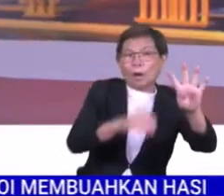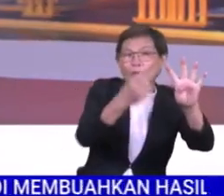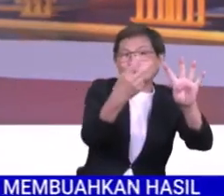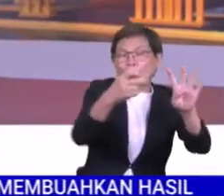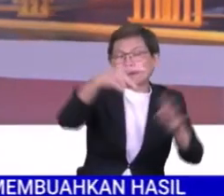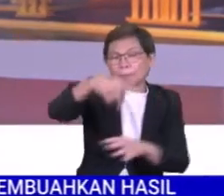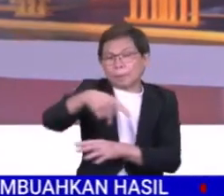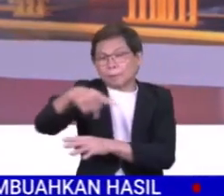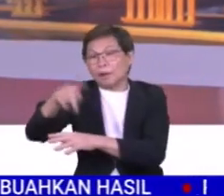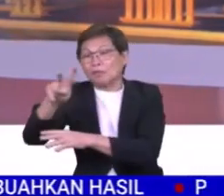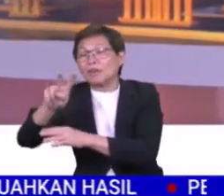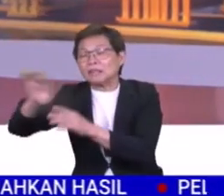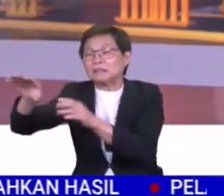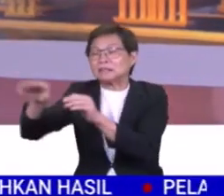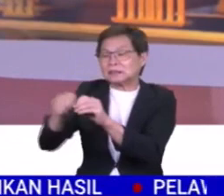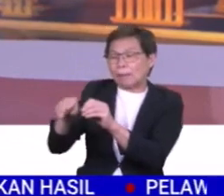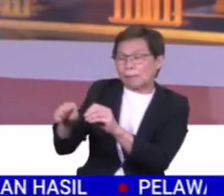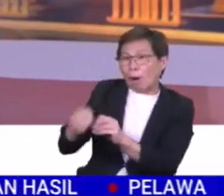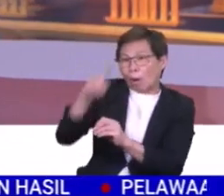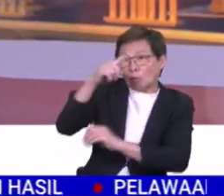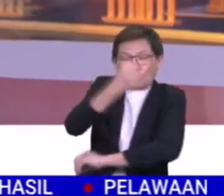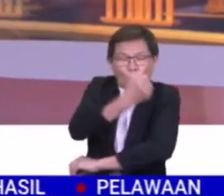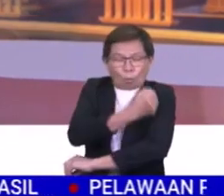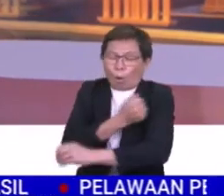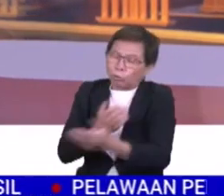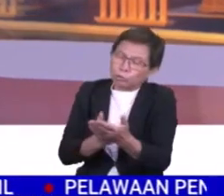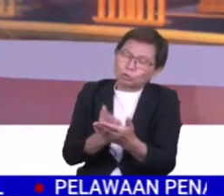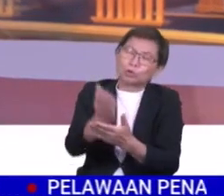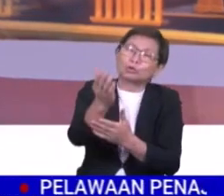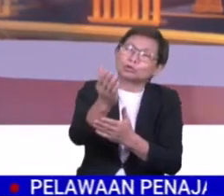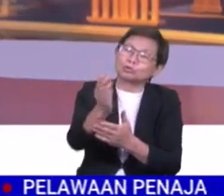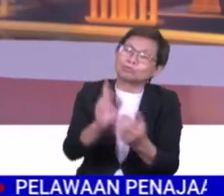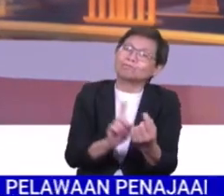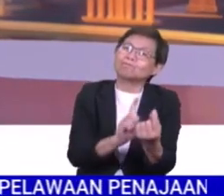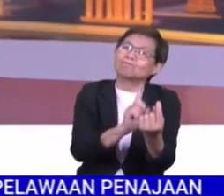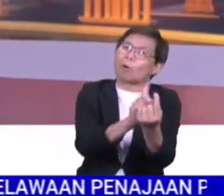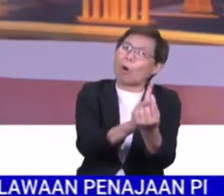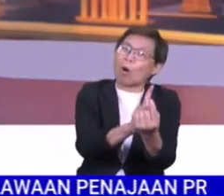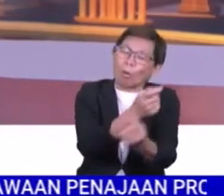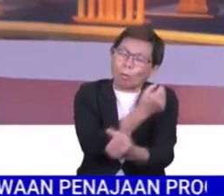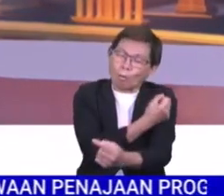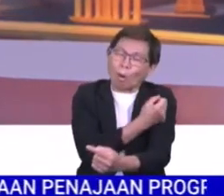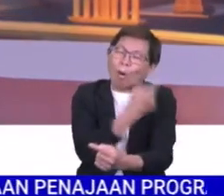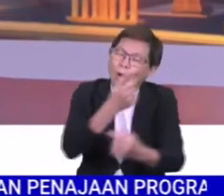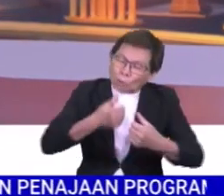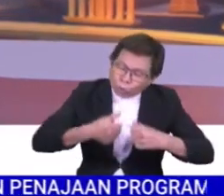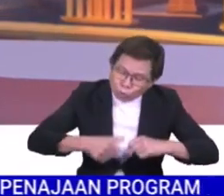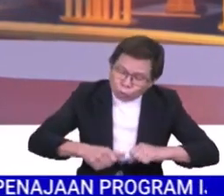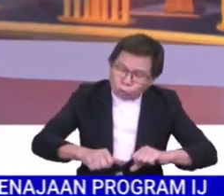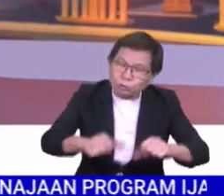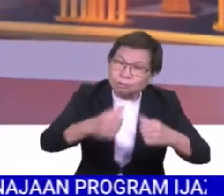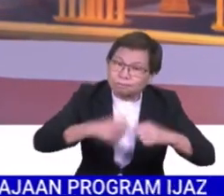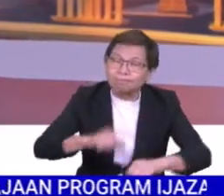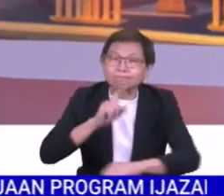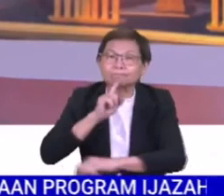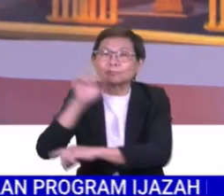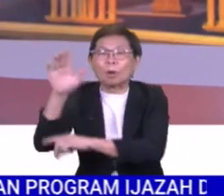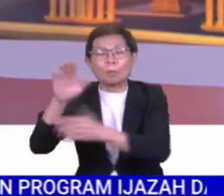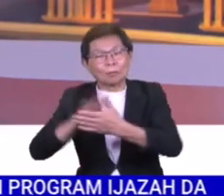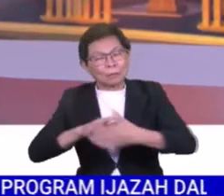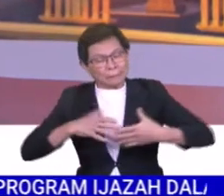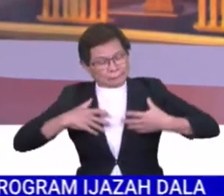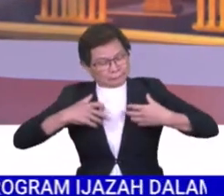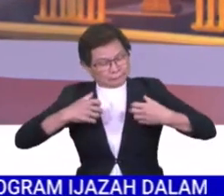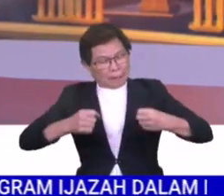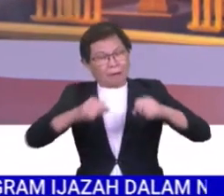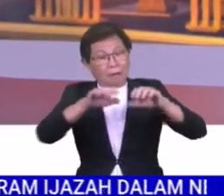PPV tambahan untuk pemberian vaksin secara jumpa terus atau walk-in. Ia merupakan usaha berterusan dalam menjamin kesihatan kanak-kanak